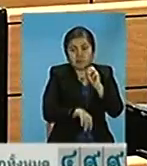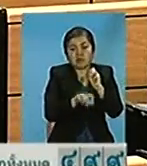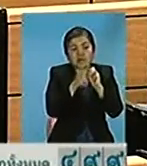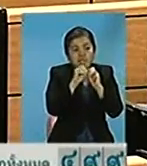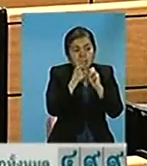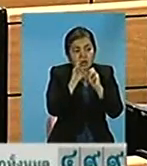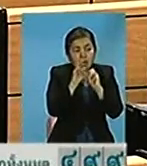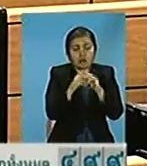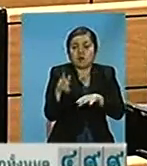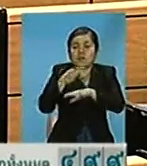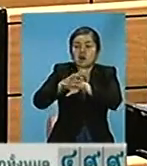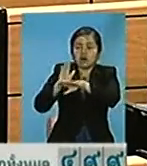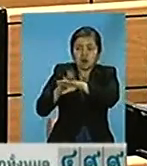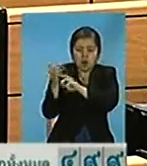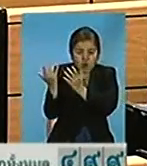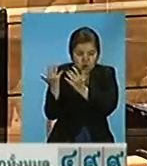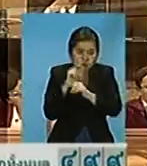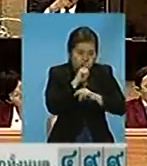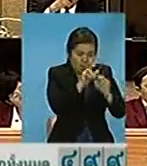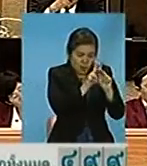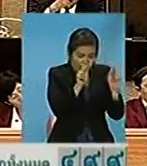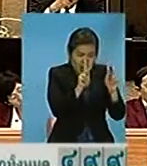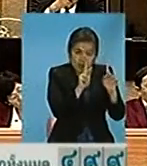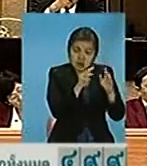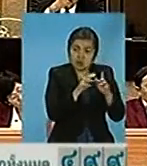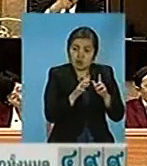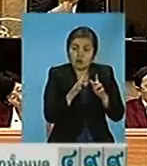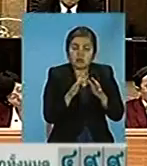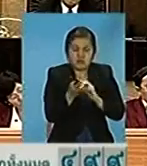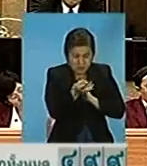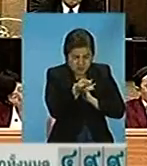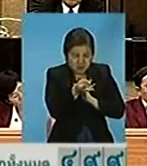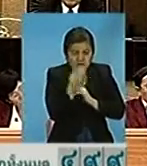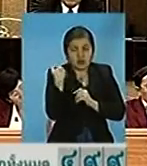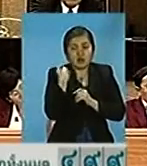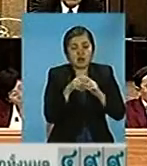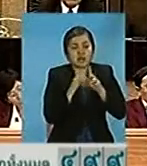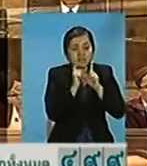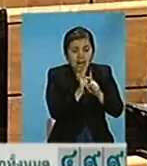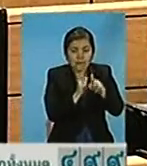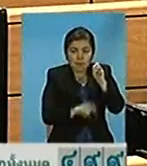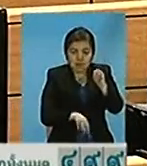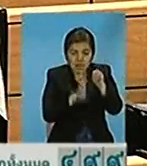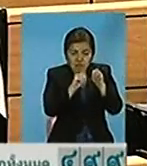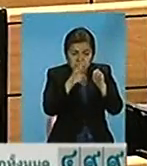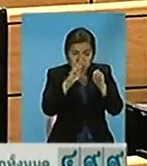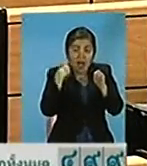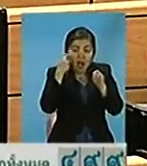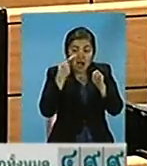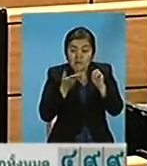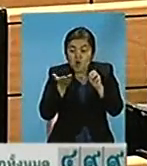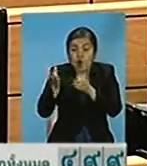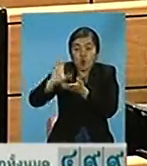เดี๋ยวค่อยไปถึงเดี๋ยวผมจะถามกรรมการตามที่ข้อท่านเสนอดีไหม ผมเรียนอย่างนี้ครับพอมาตรา47นี่มันบอกว่าใครไปขอทุนได้ฮ